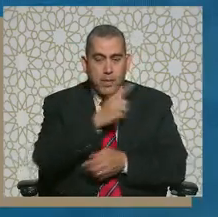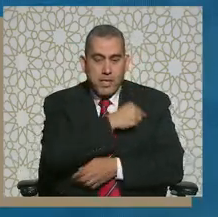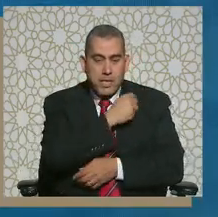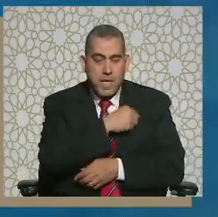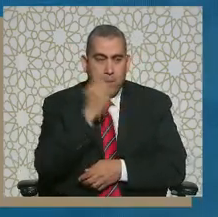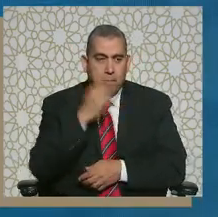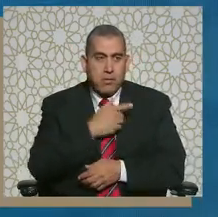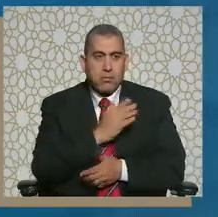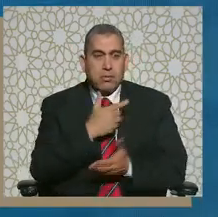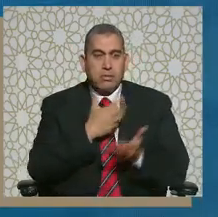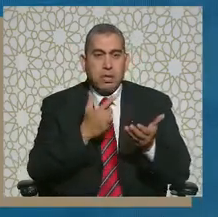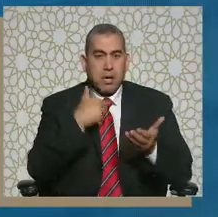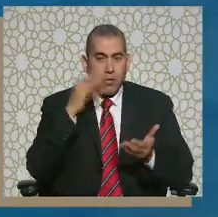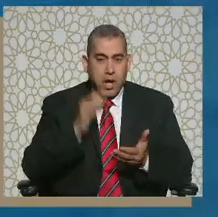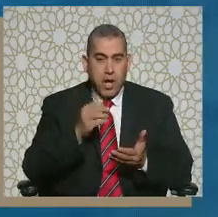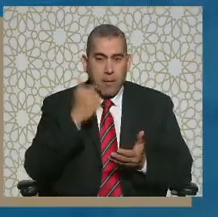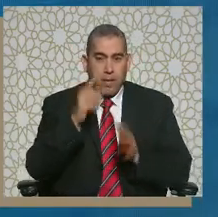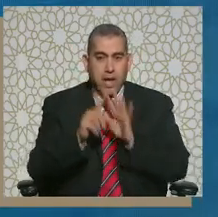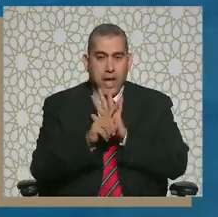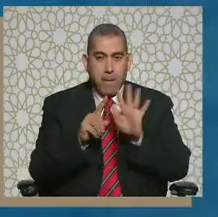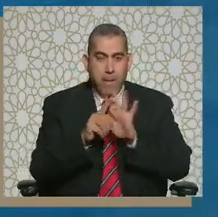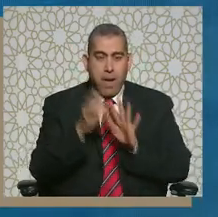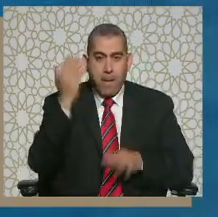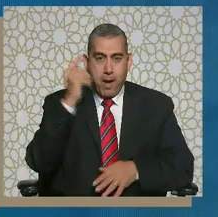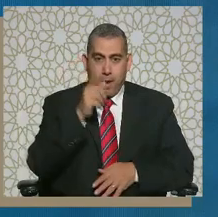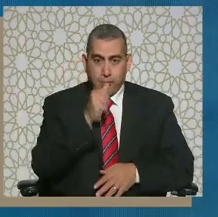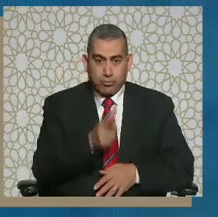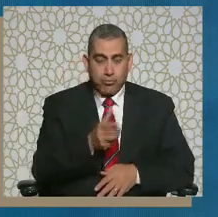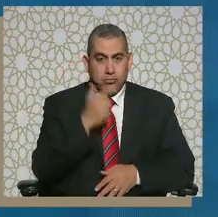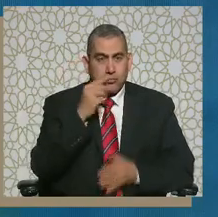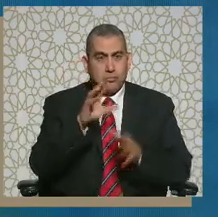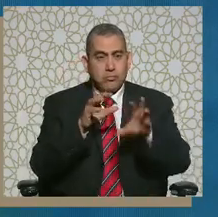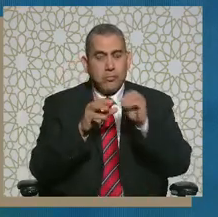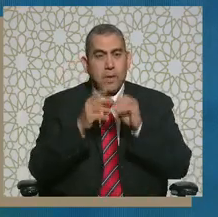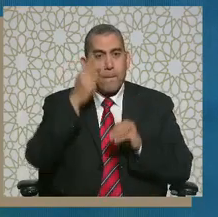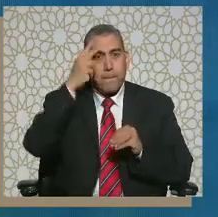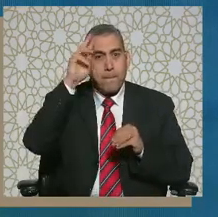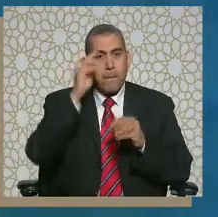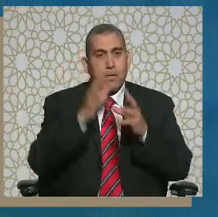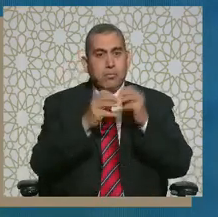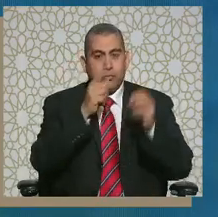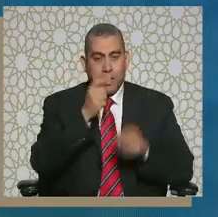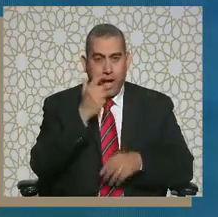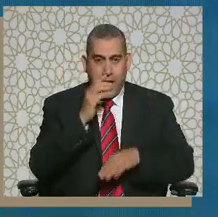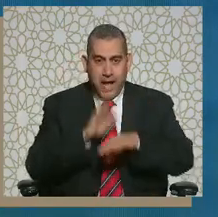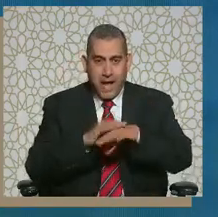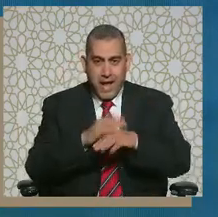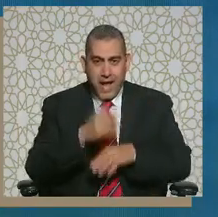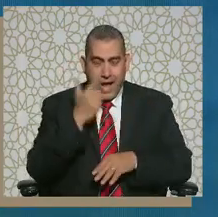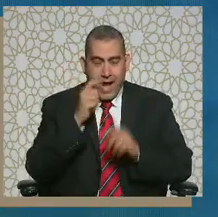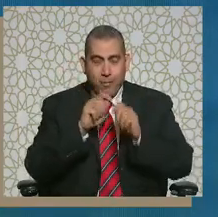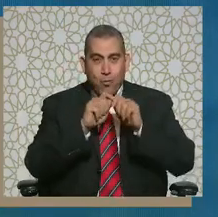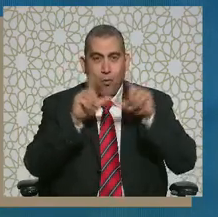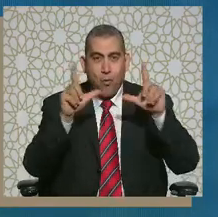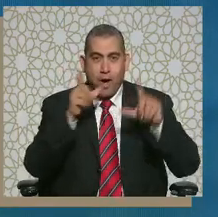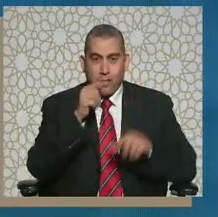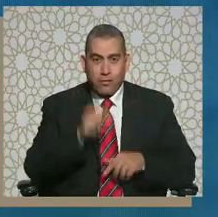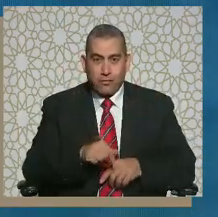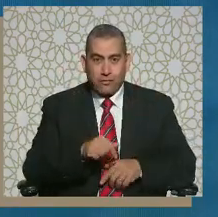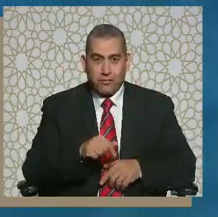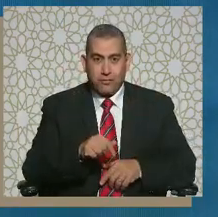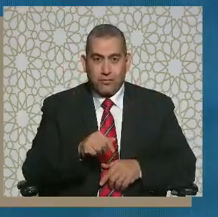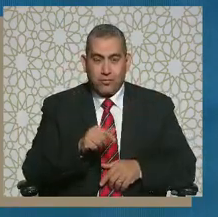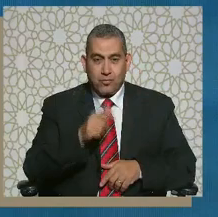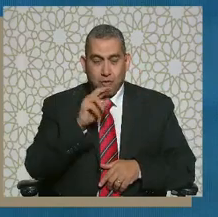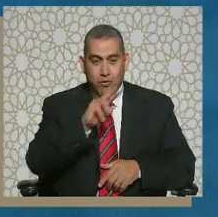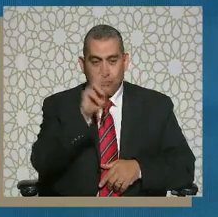وعشان كده سيدي ابن عطاء السكندري بيلتقي وينبه ليه بشكل واضح ويقول رب